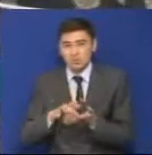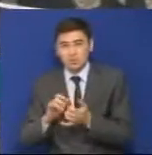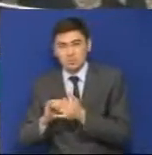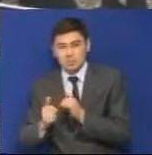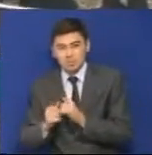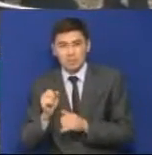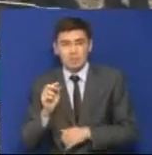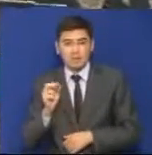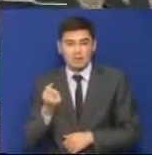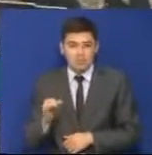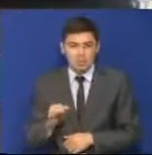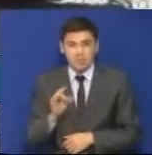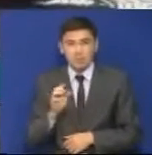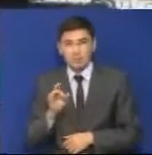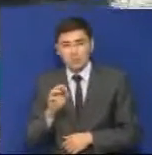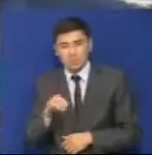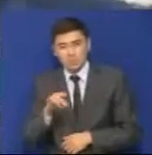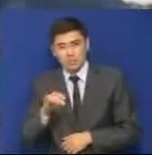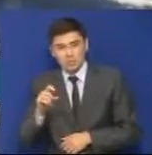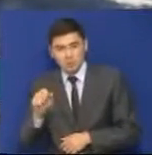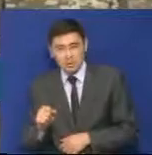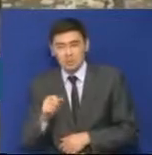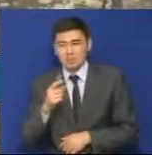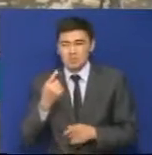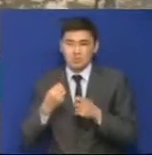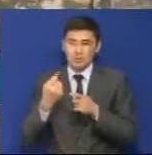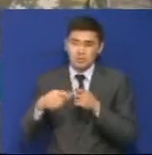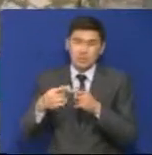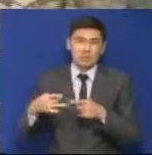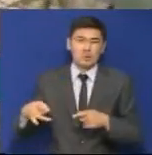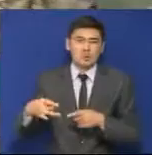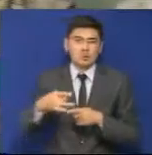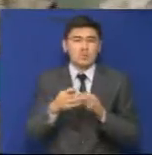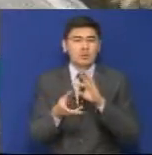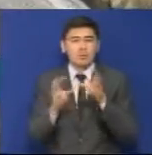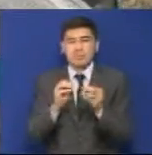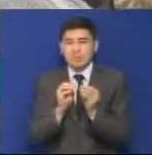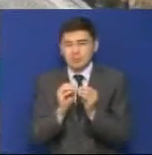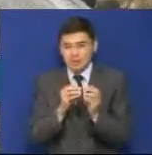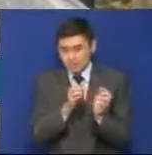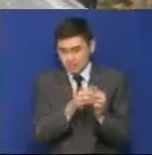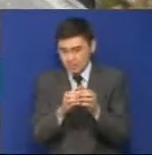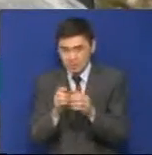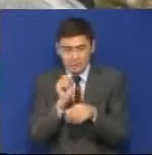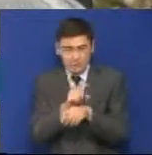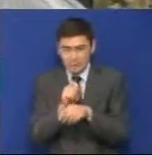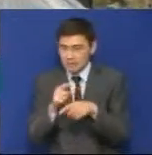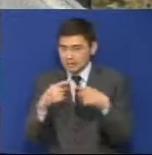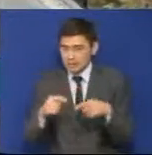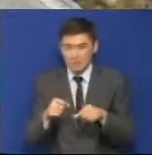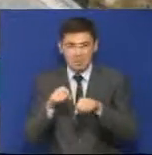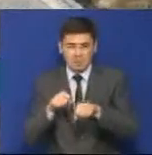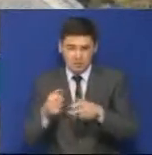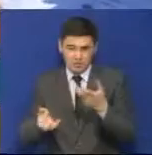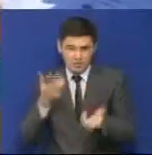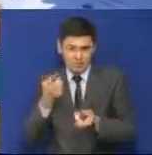Глубокое, Бородулиха және облыстың басқа да аудандарынан келген 10 команда қатысты. Олар түрлі жаттығуларды орындау, автоматты